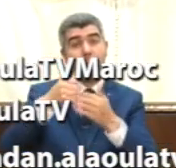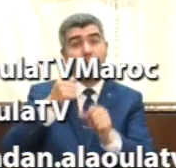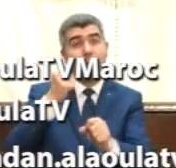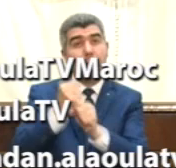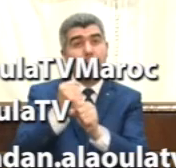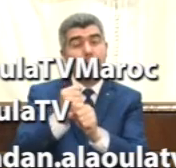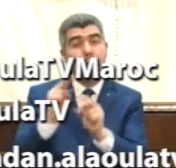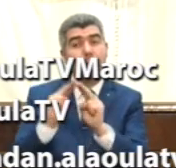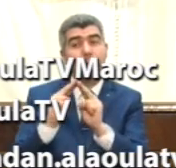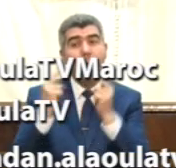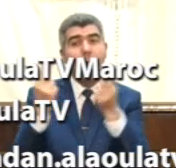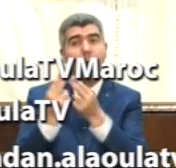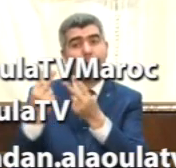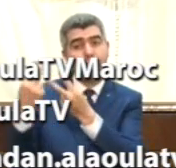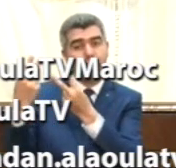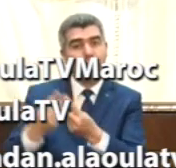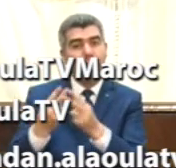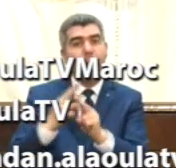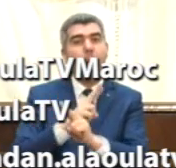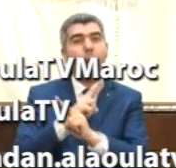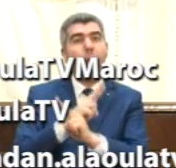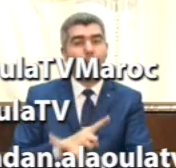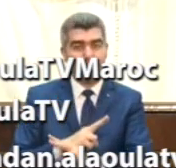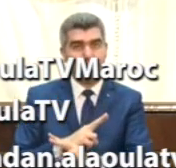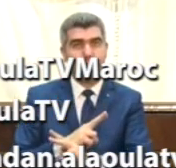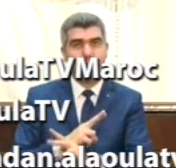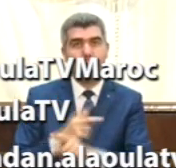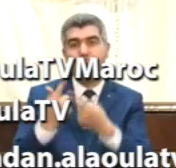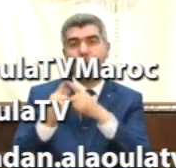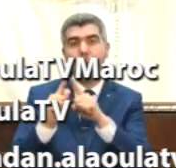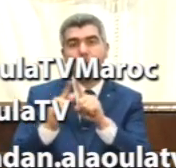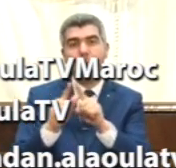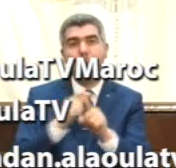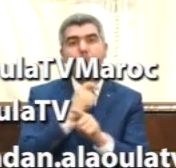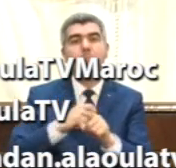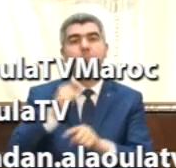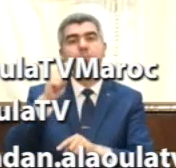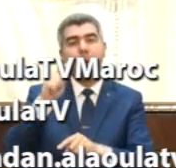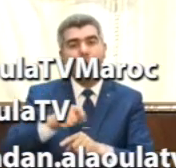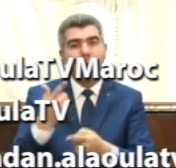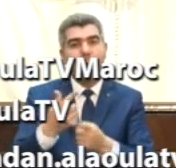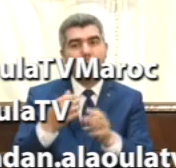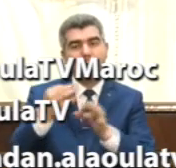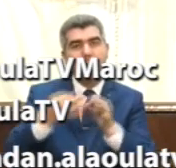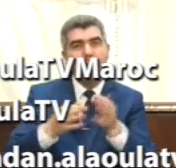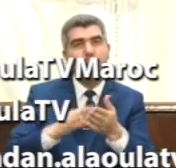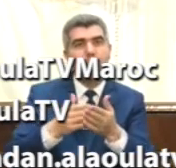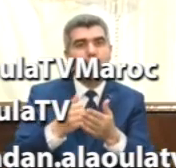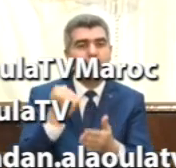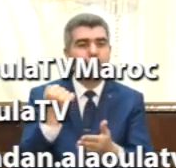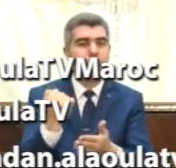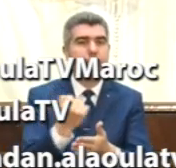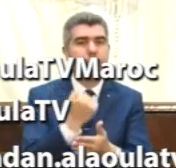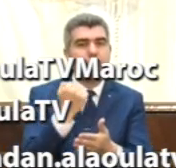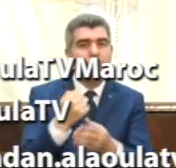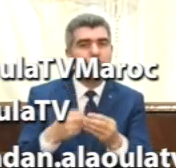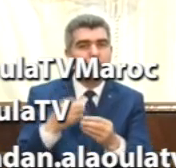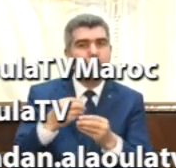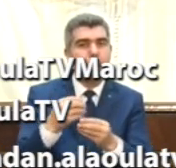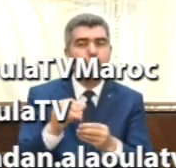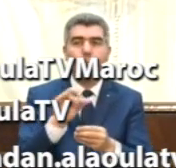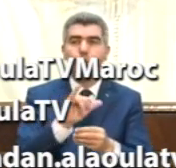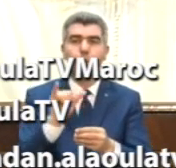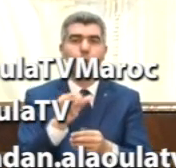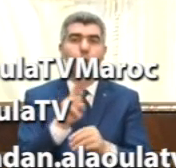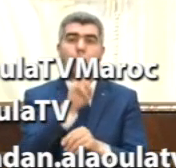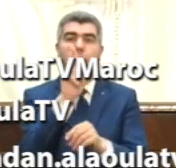من برا، وأهم مشكل كيكون عندهم هو القضايا الرائجة أمام المحاكم، تأخر المساطر ديالها والتعقيد ديالها. الكل يتساءل عن الإجراءات